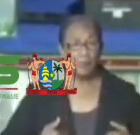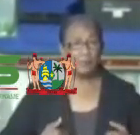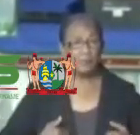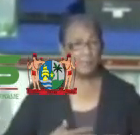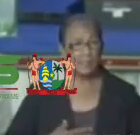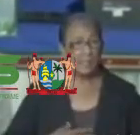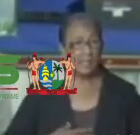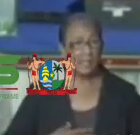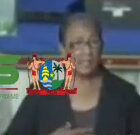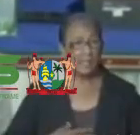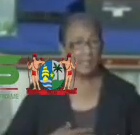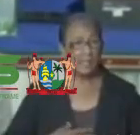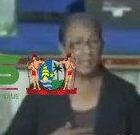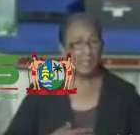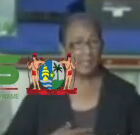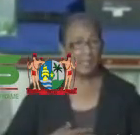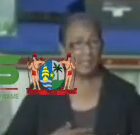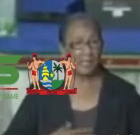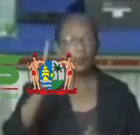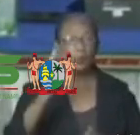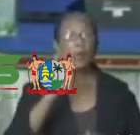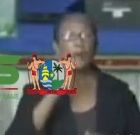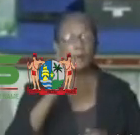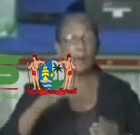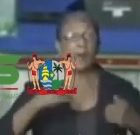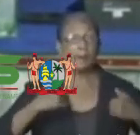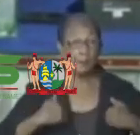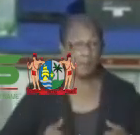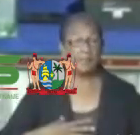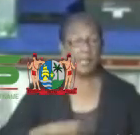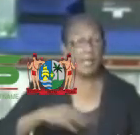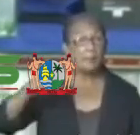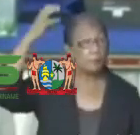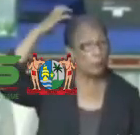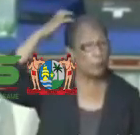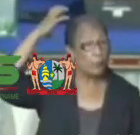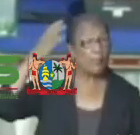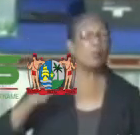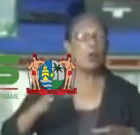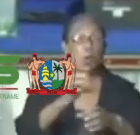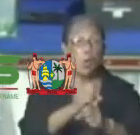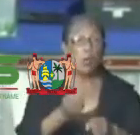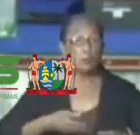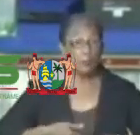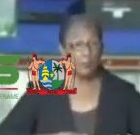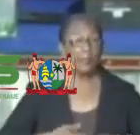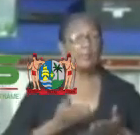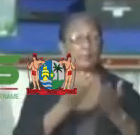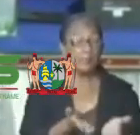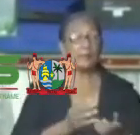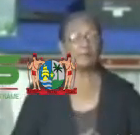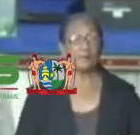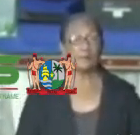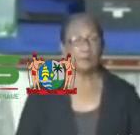heel Brokopondo, maar het gaat over die mensen die getroffen zijn, die hulp nodig hebben, is hulp geboden.